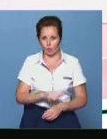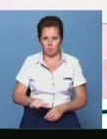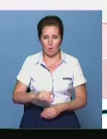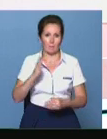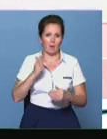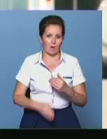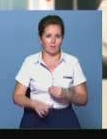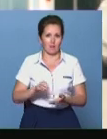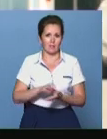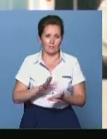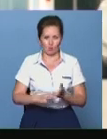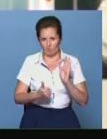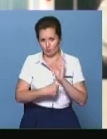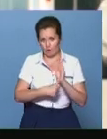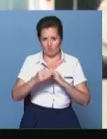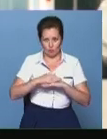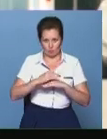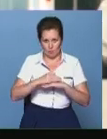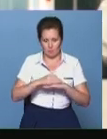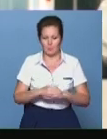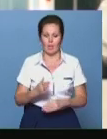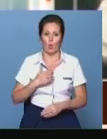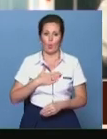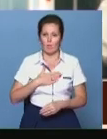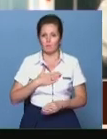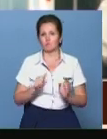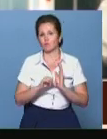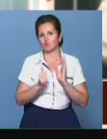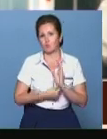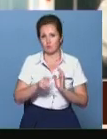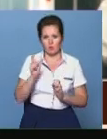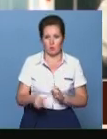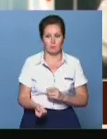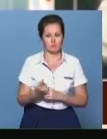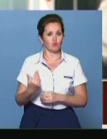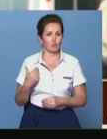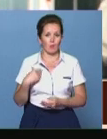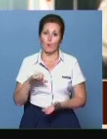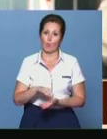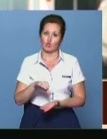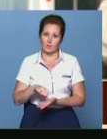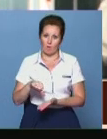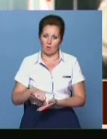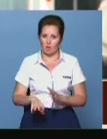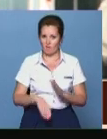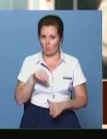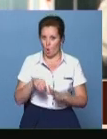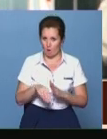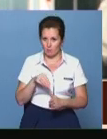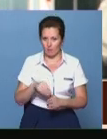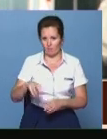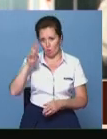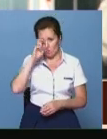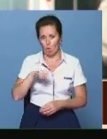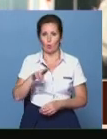кандидатов. У нас 16 человек изъявило желание поучаствовать в выборах в